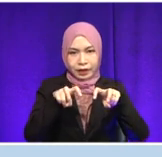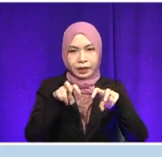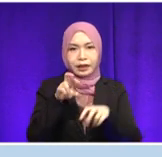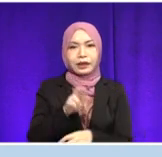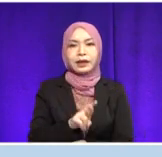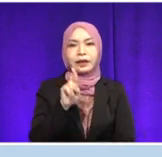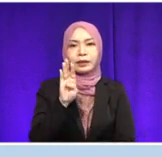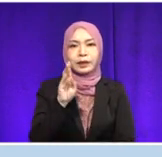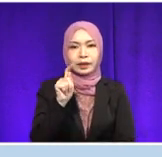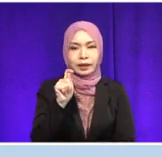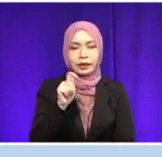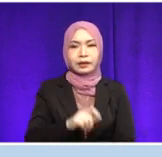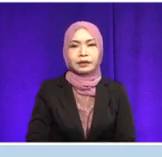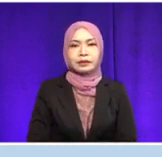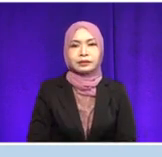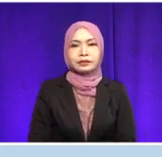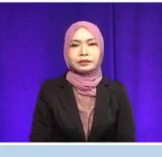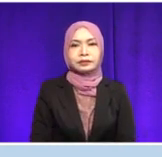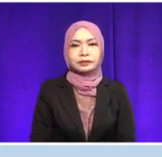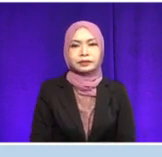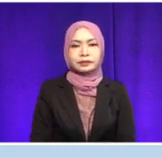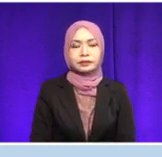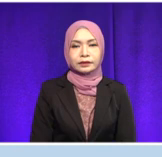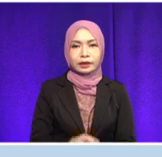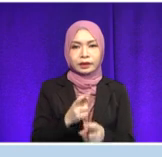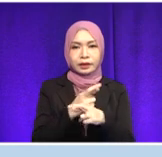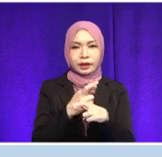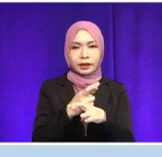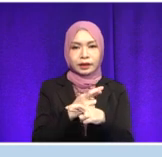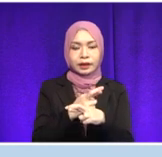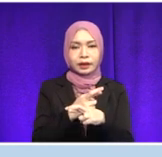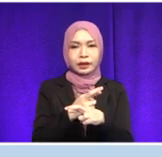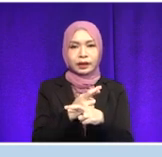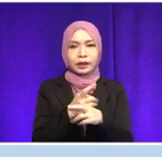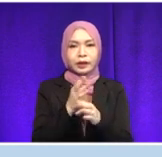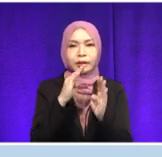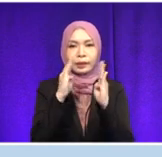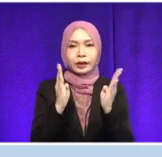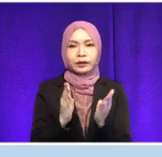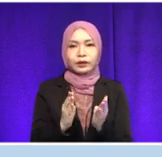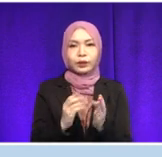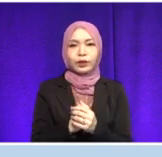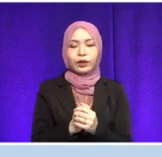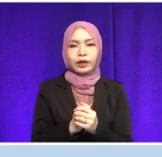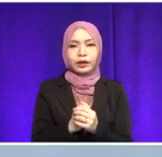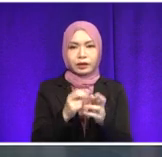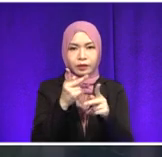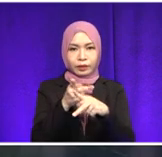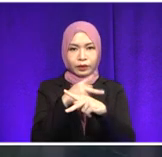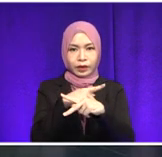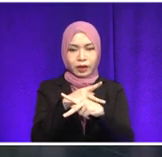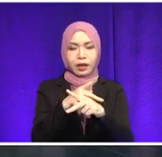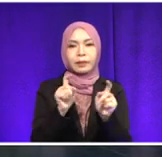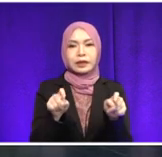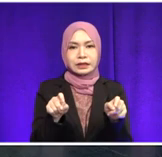perbandingan produk sedia ada di pasaran kalau tadi eventhing ada banyak mutuai dekat depan tapi nampak